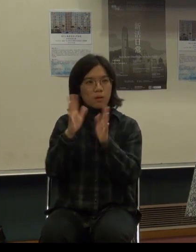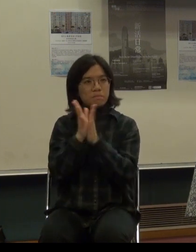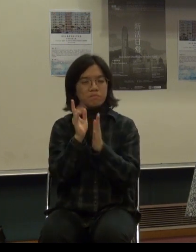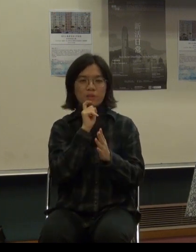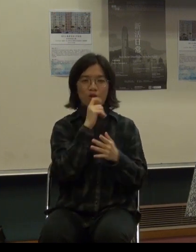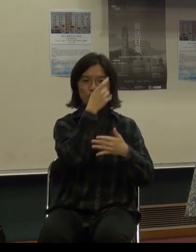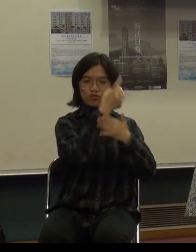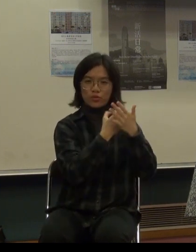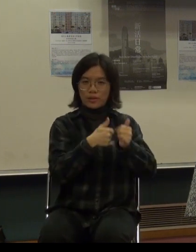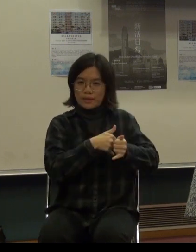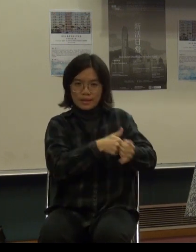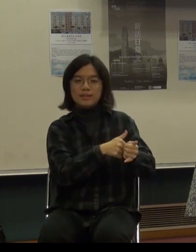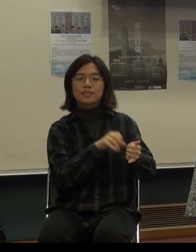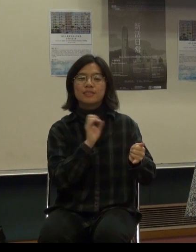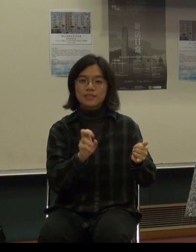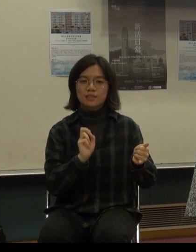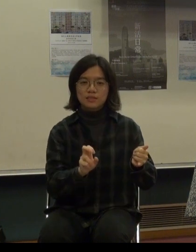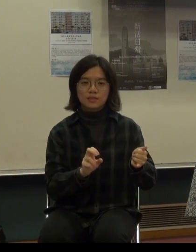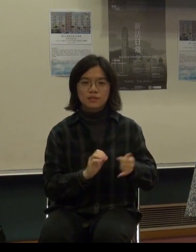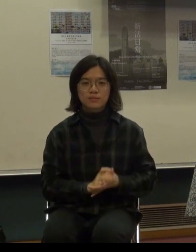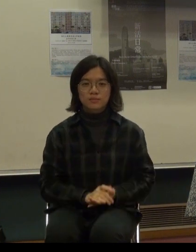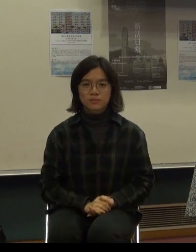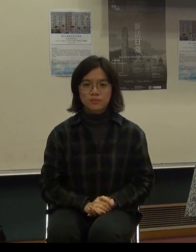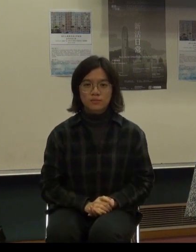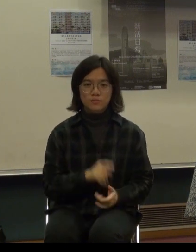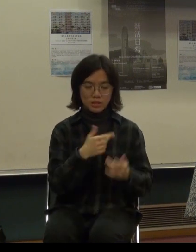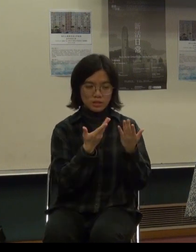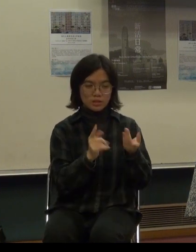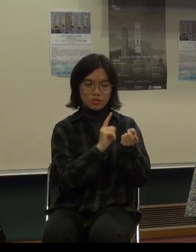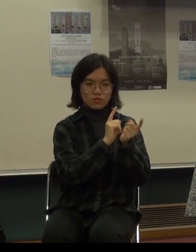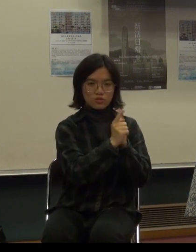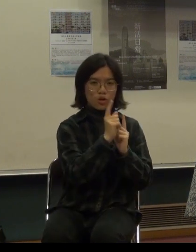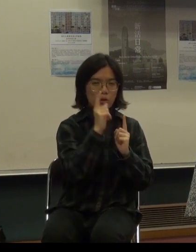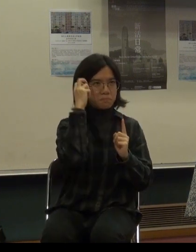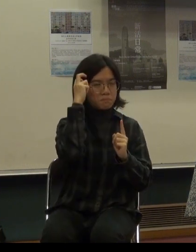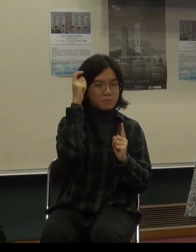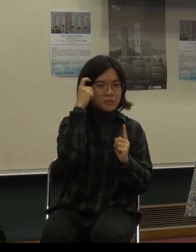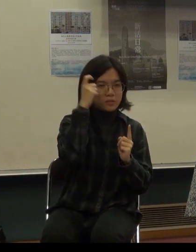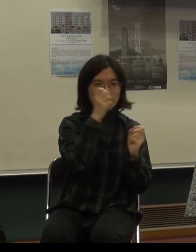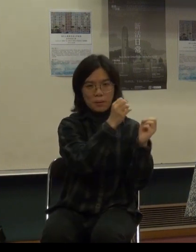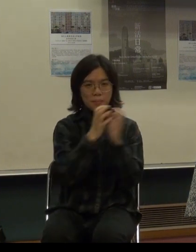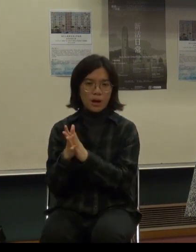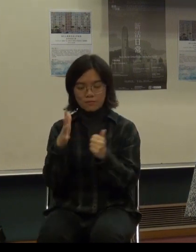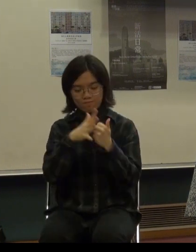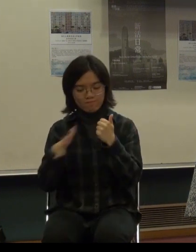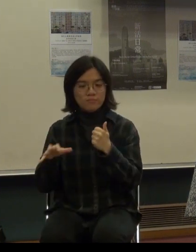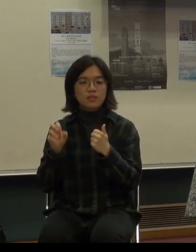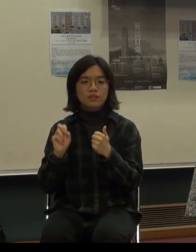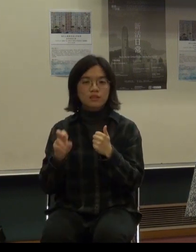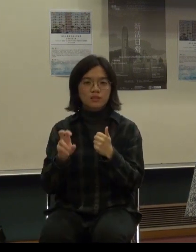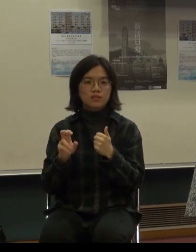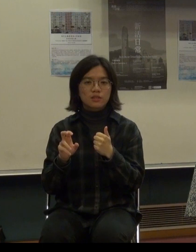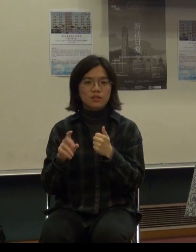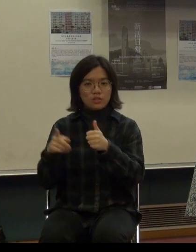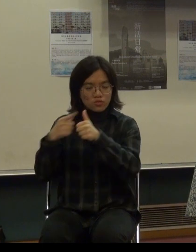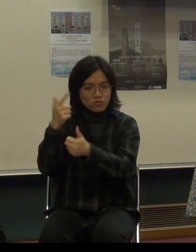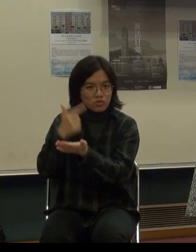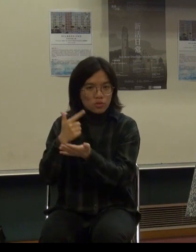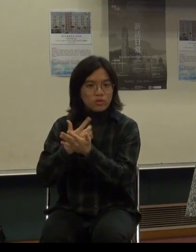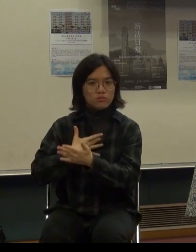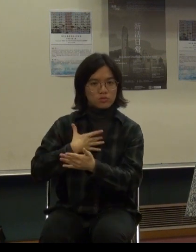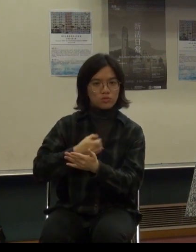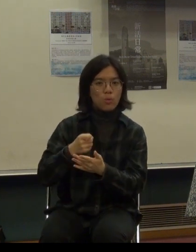呢一個咁樣，即係受到一個咁樣嘅諗法嘅一個影響啦，即係希望實用用功能去主